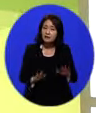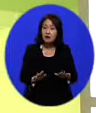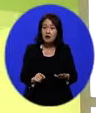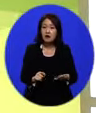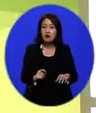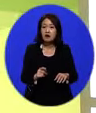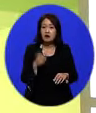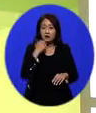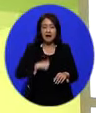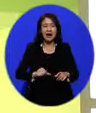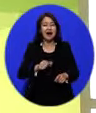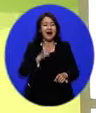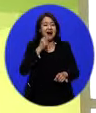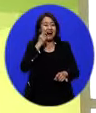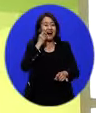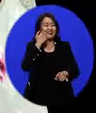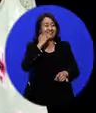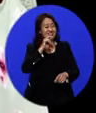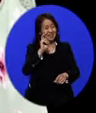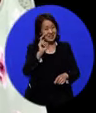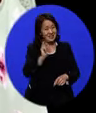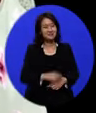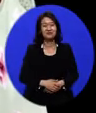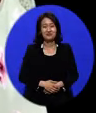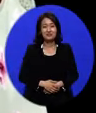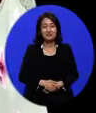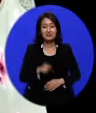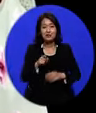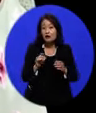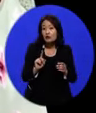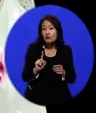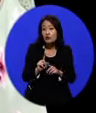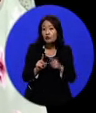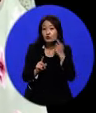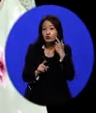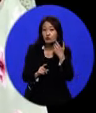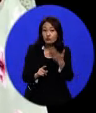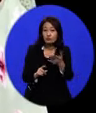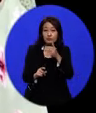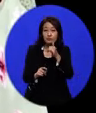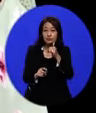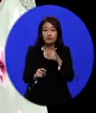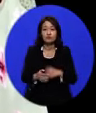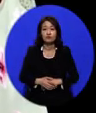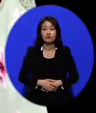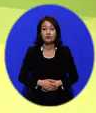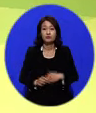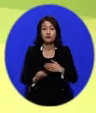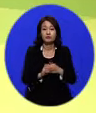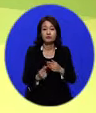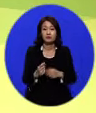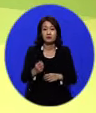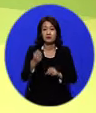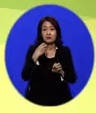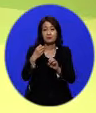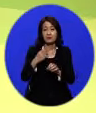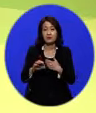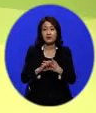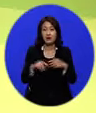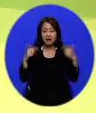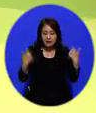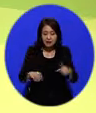살짝의 우리 아들이다 이렇게 하시는 분도 계실 거예요. 그런 친구한테는 질문을 하면요 바로 나오기 때문에